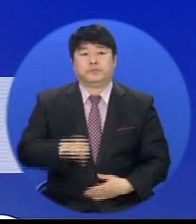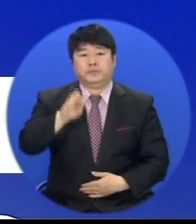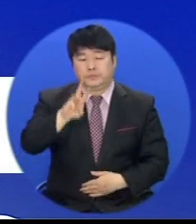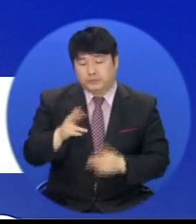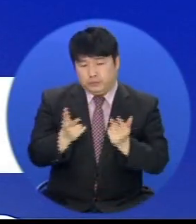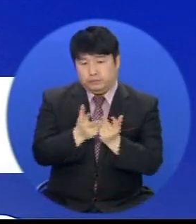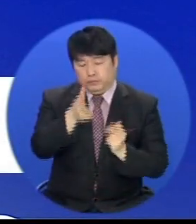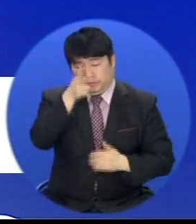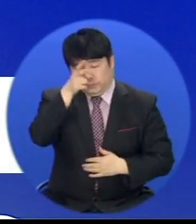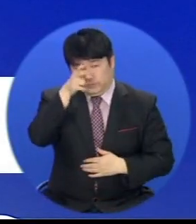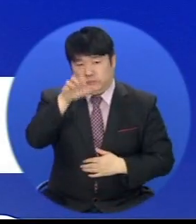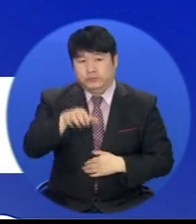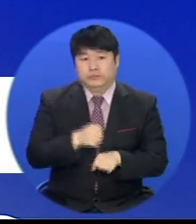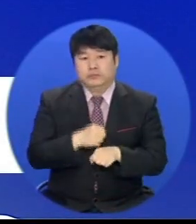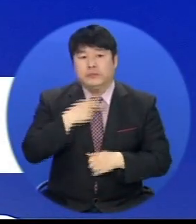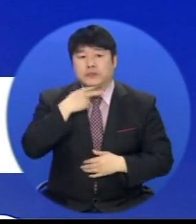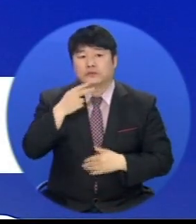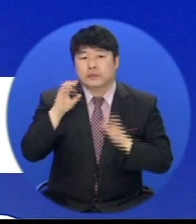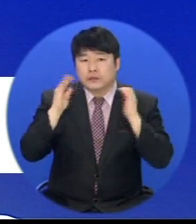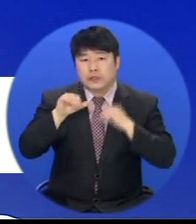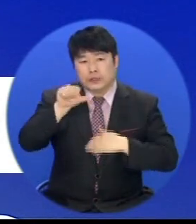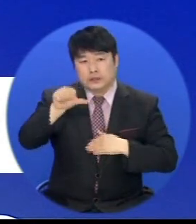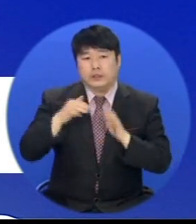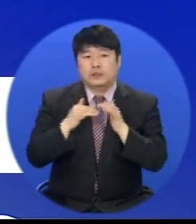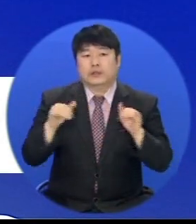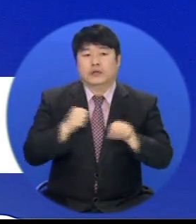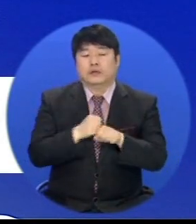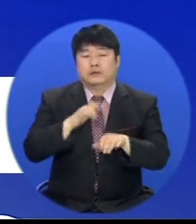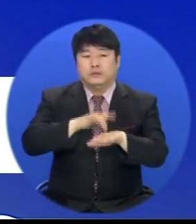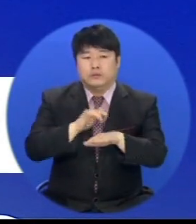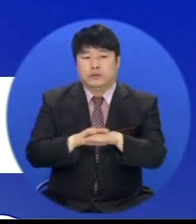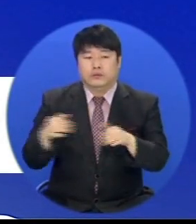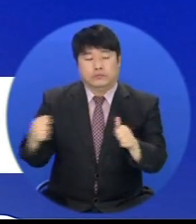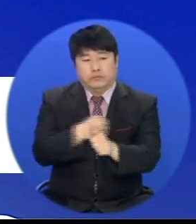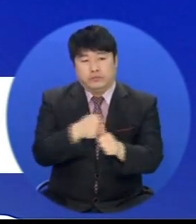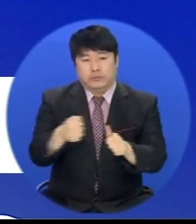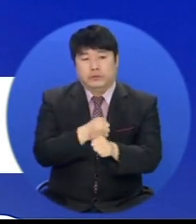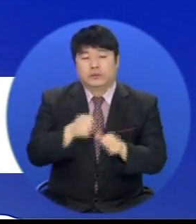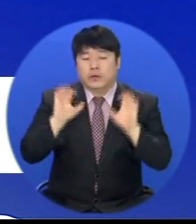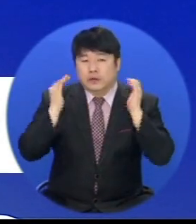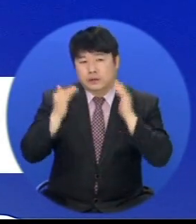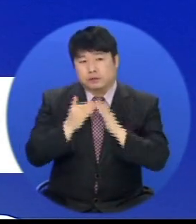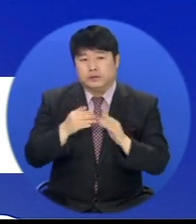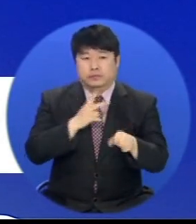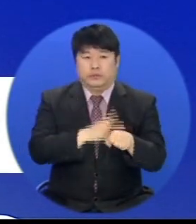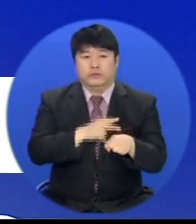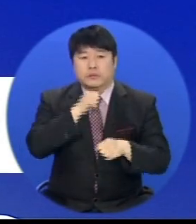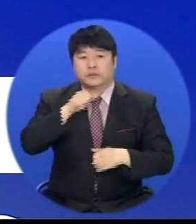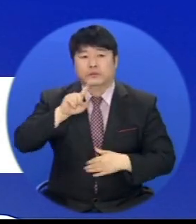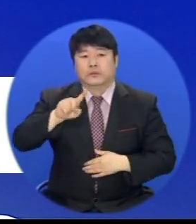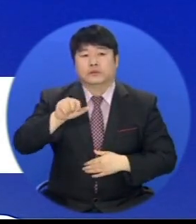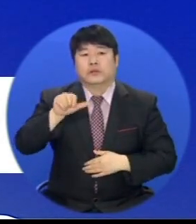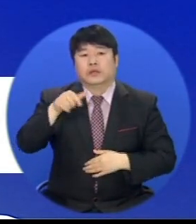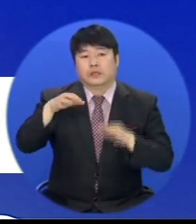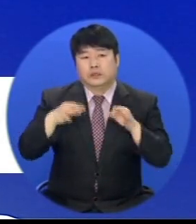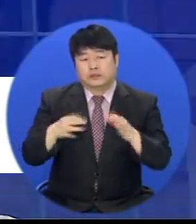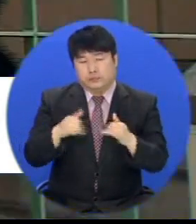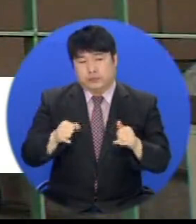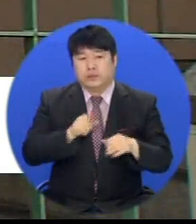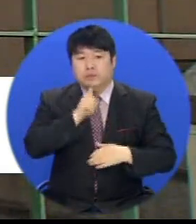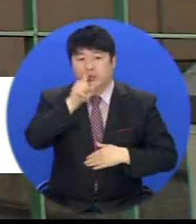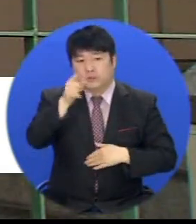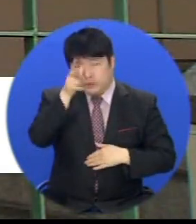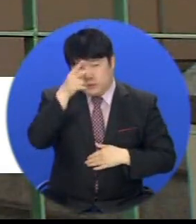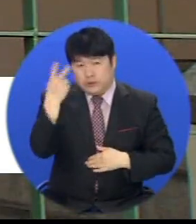광주 북부경찰서는 2살짜리 아이 5명을 상습폭행한 혐의로 어린이집 교사 51살 김모 씨를 기소